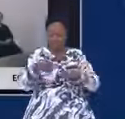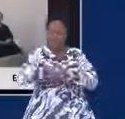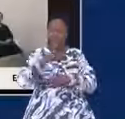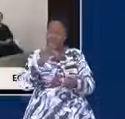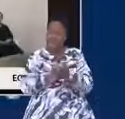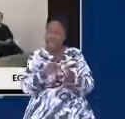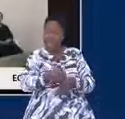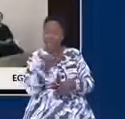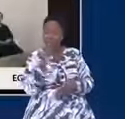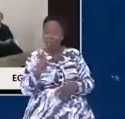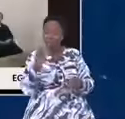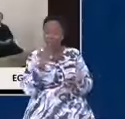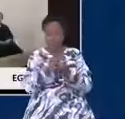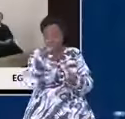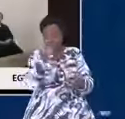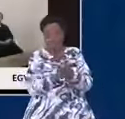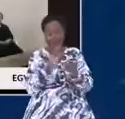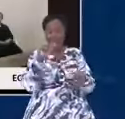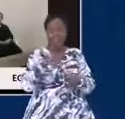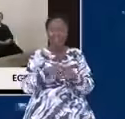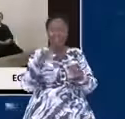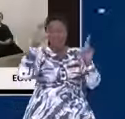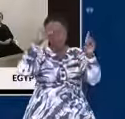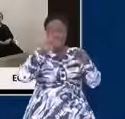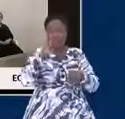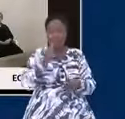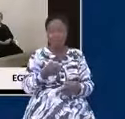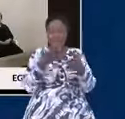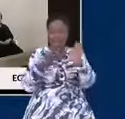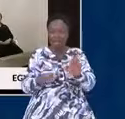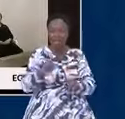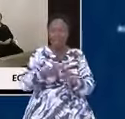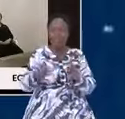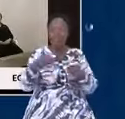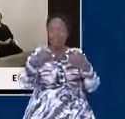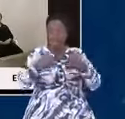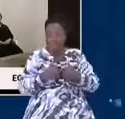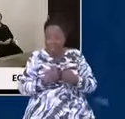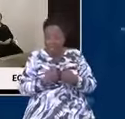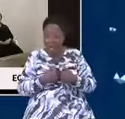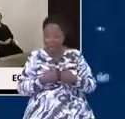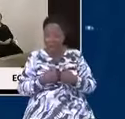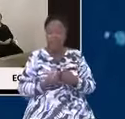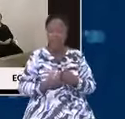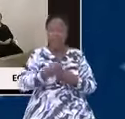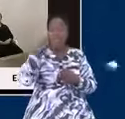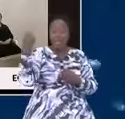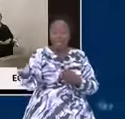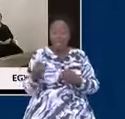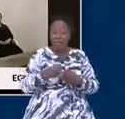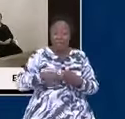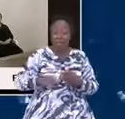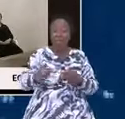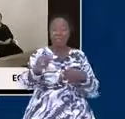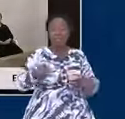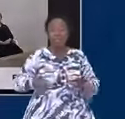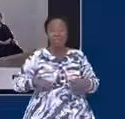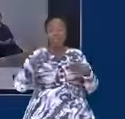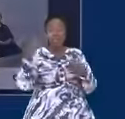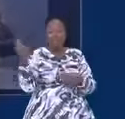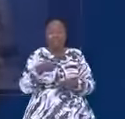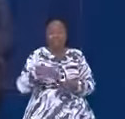point mais il ait la vie éternelle la vie éternelle vers 16